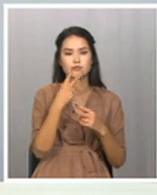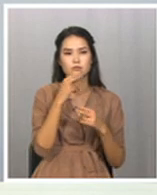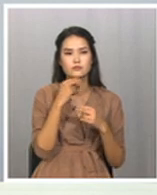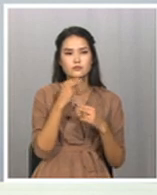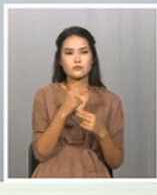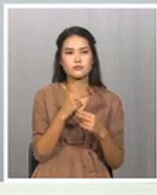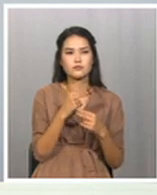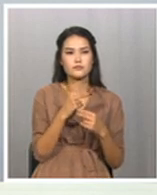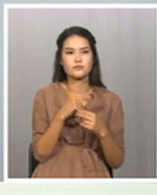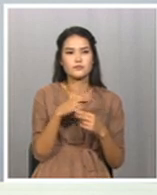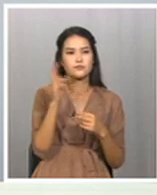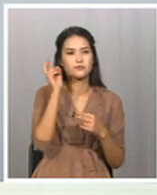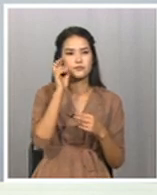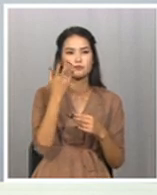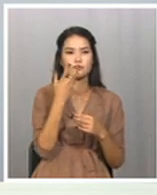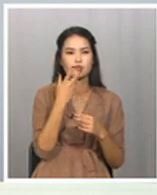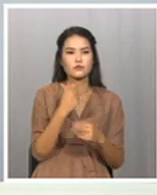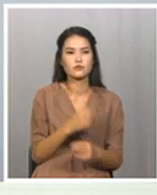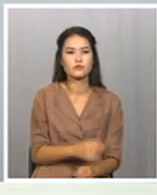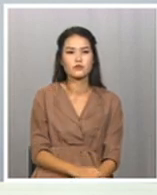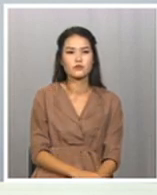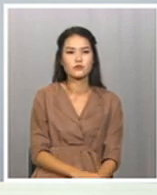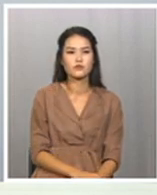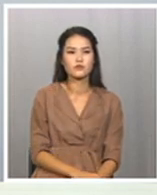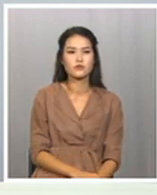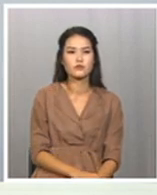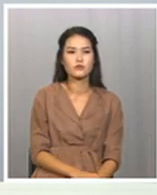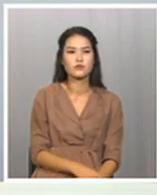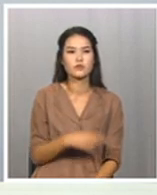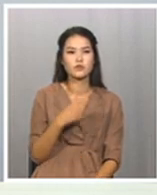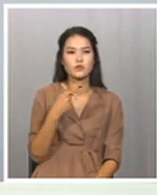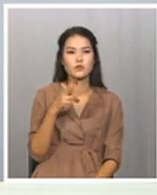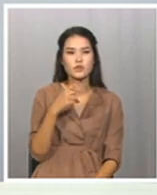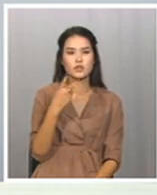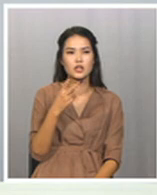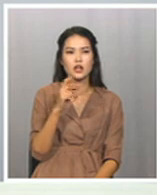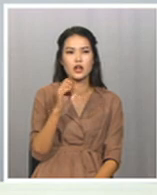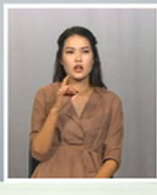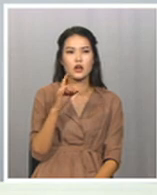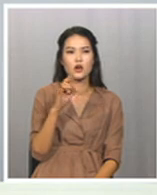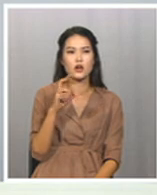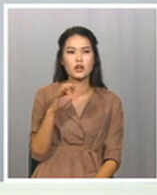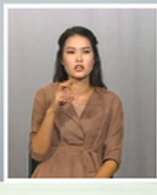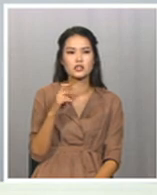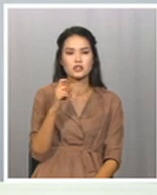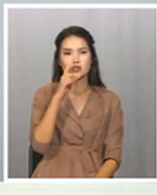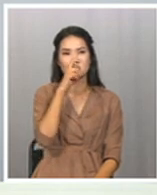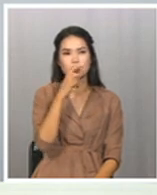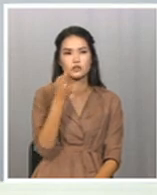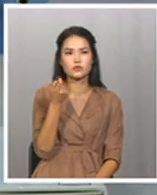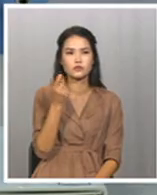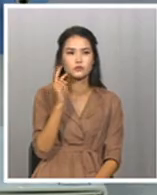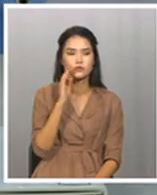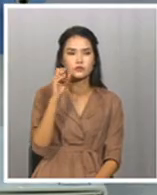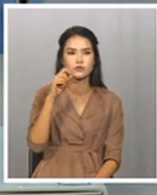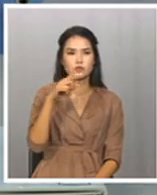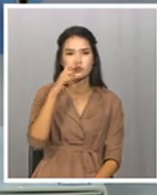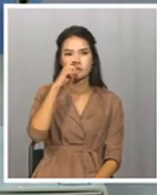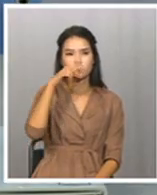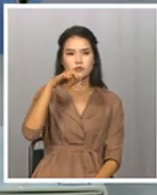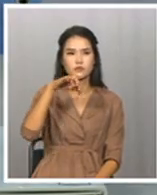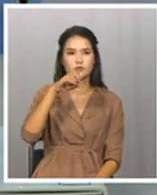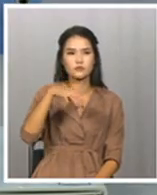Ол қара түсті ұнтақ. Мыс эквивалентті оксидінің үстіне аздаған сұйылтылған күкірт қышқылы